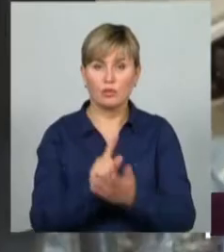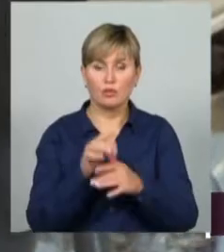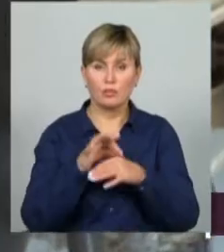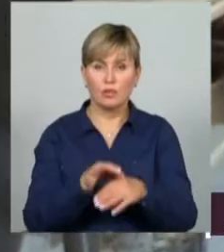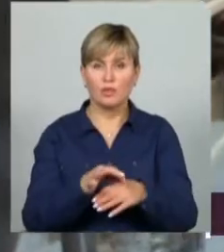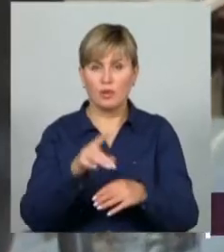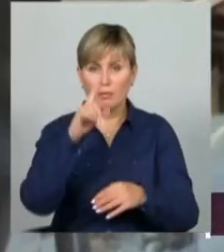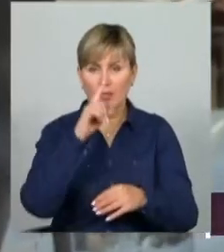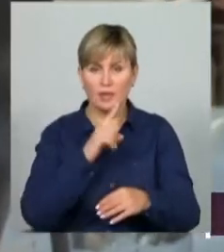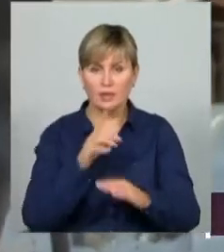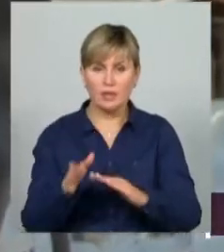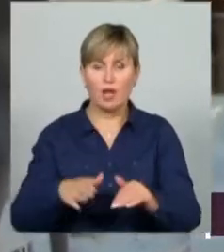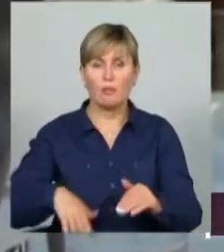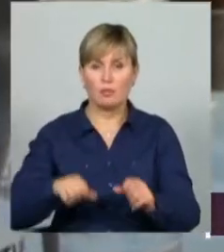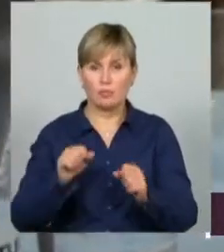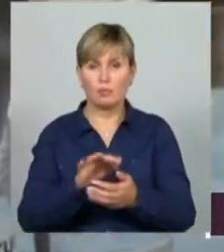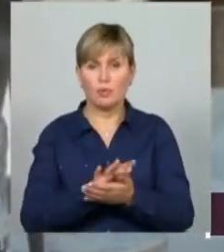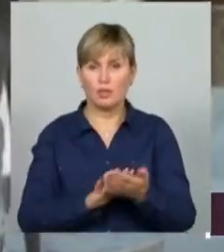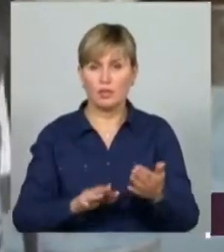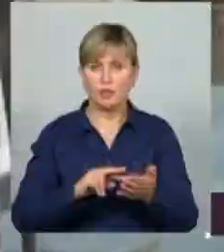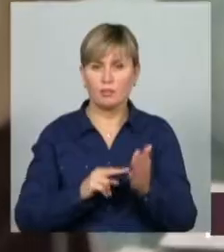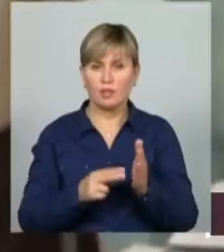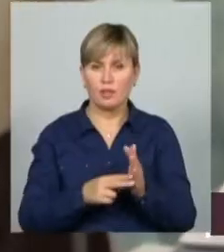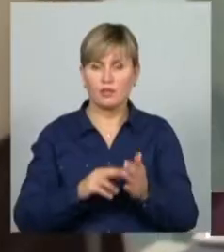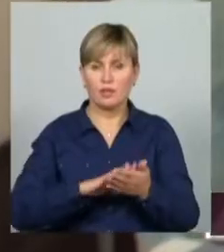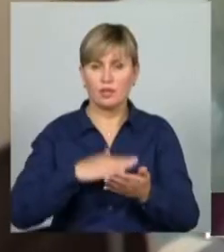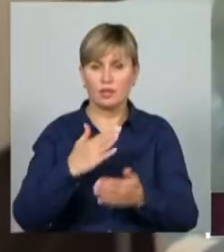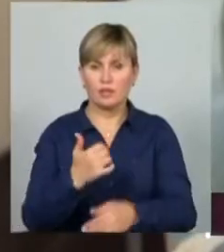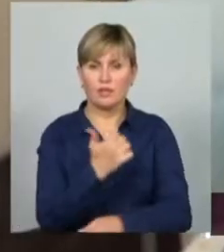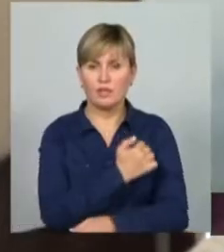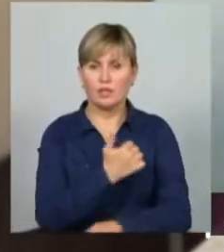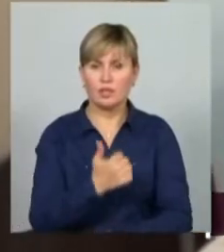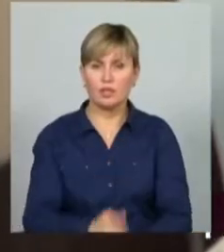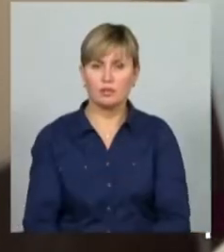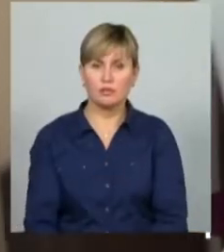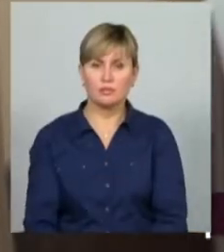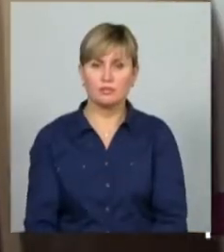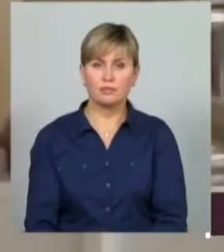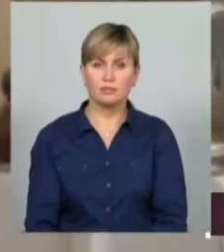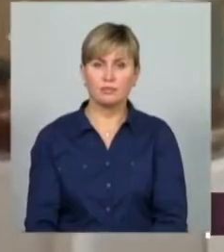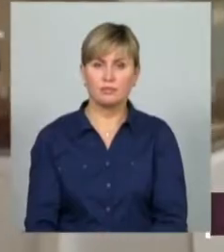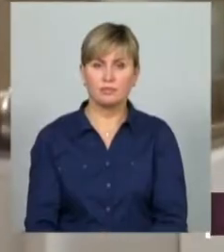пройти месяц. Затем можно продолжать плановую календарную вакцинацию.